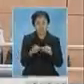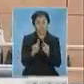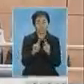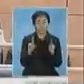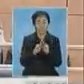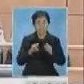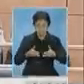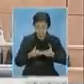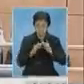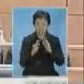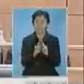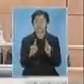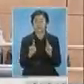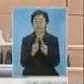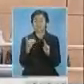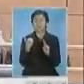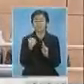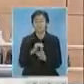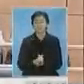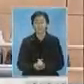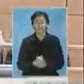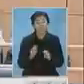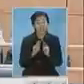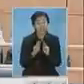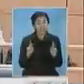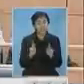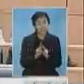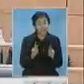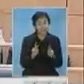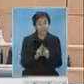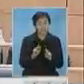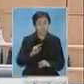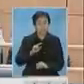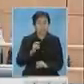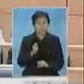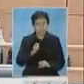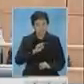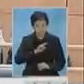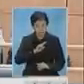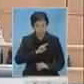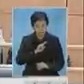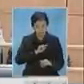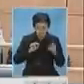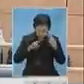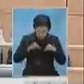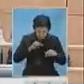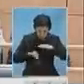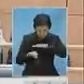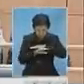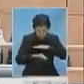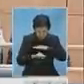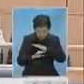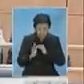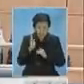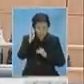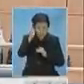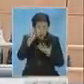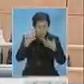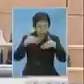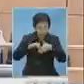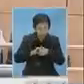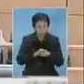ขึ้นมาอีกครับชื่อคณะกรรมการอิสระตรวจสอบและค้นหาความจริงเพื่อการปรองดองแห่ง